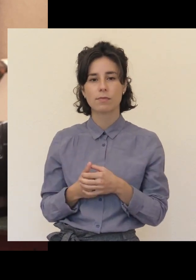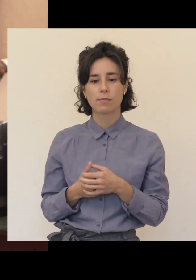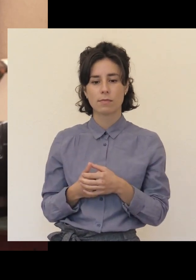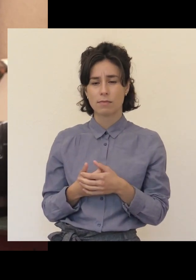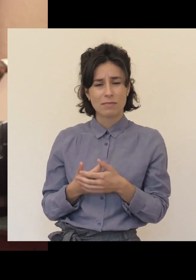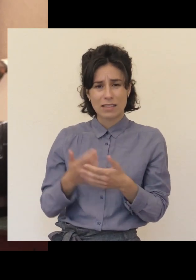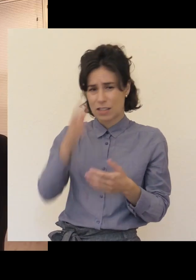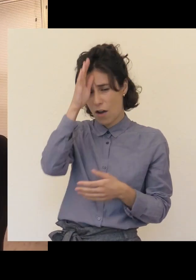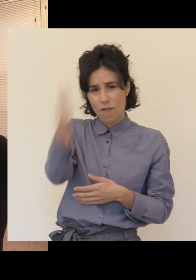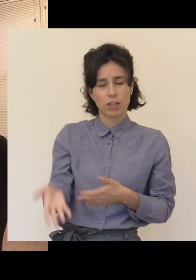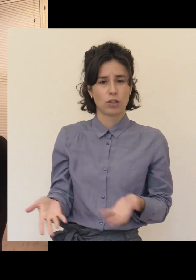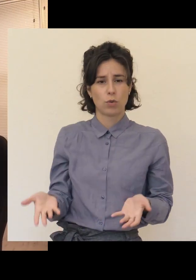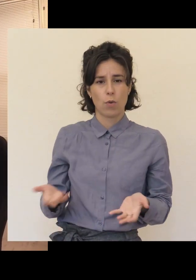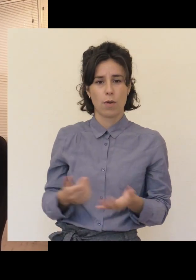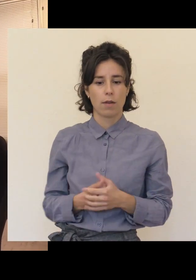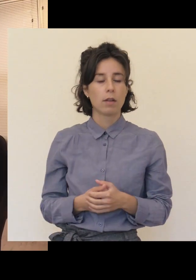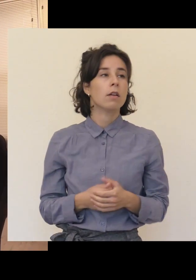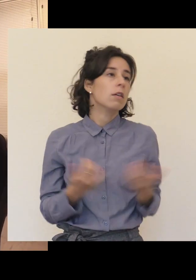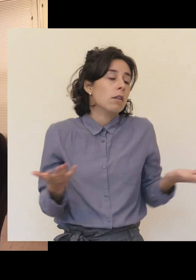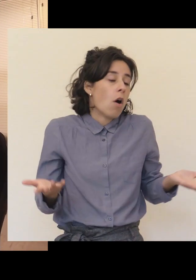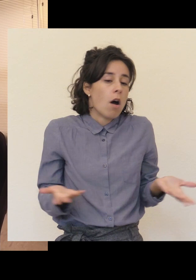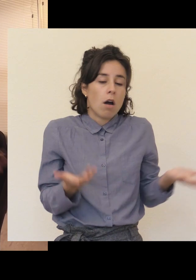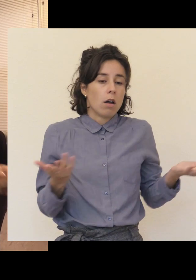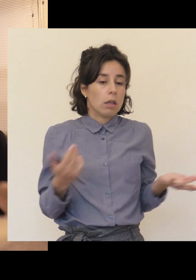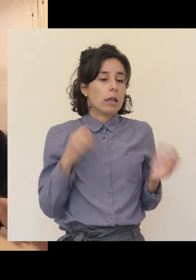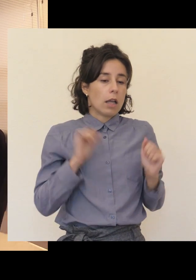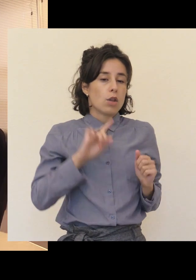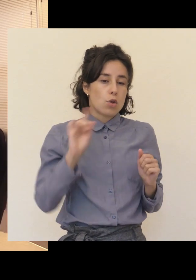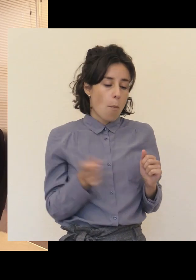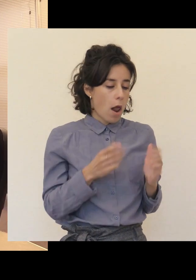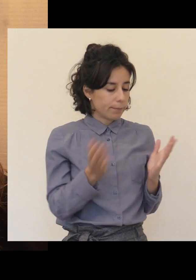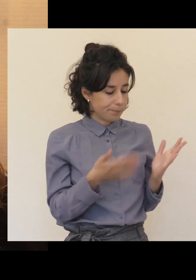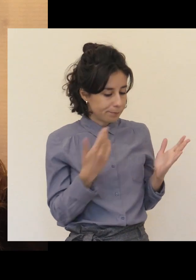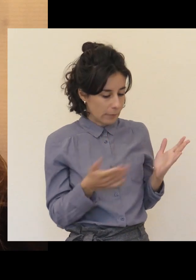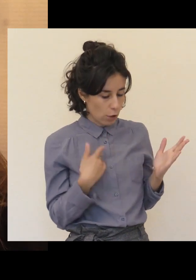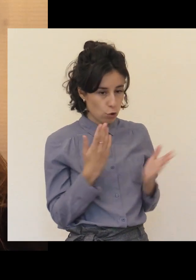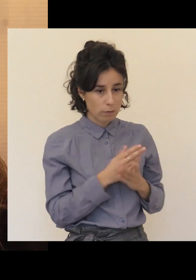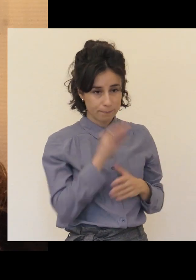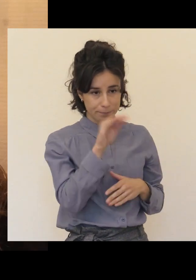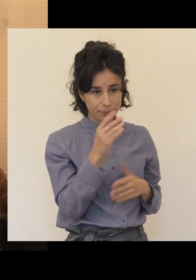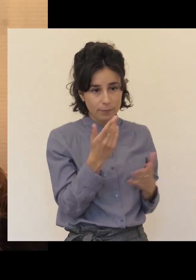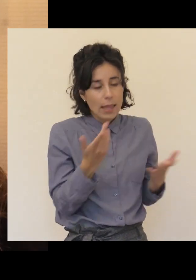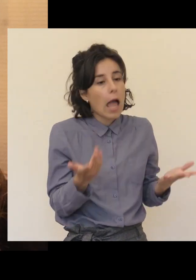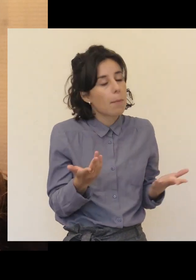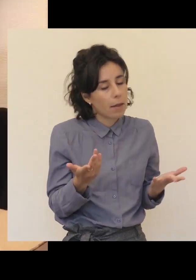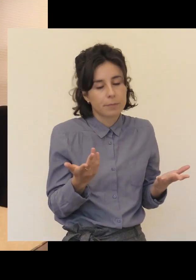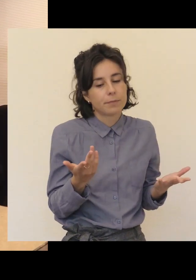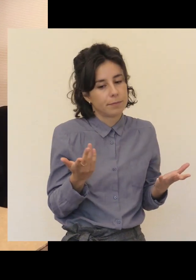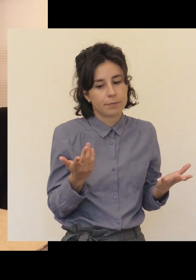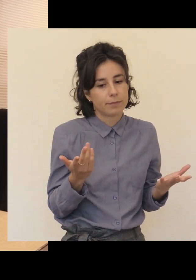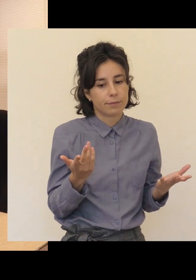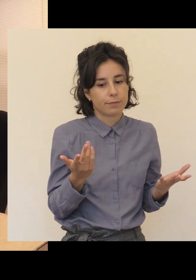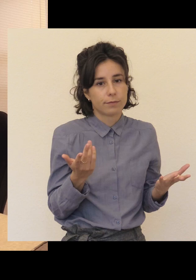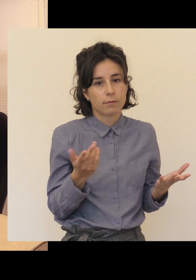Das ist doch absurd. Ja, ich kann da nochmal nachgucken. Das hatte ich ja auch gesagt. Aber wie ich Ihnen bereits gesagt habe, es